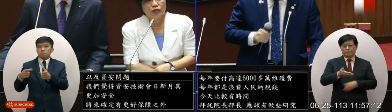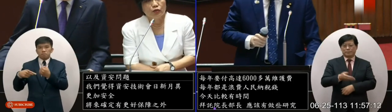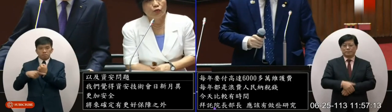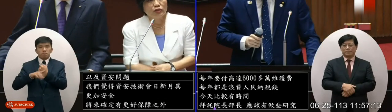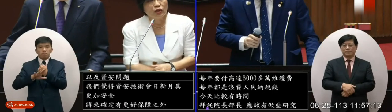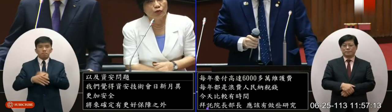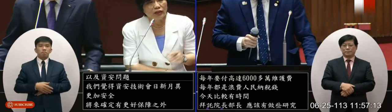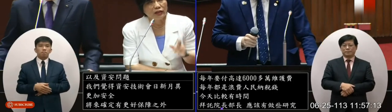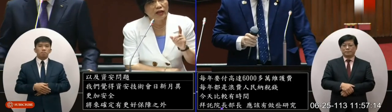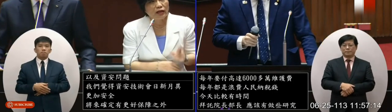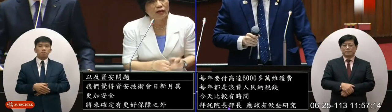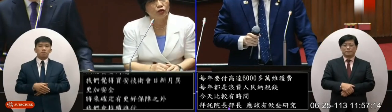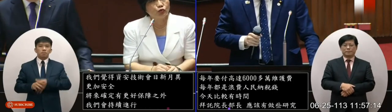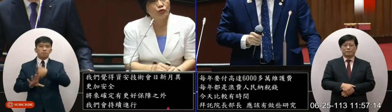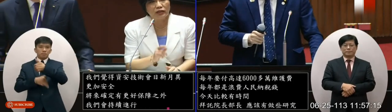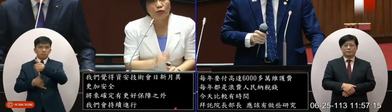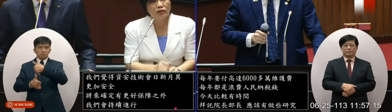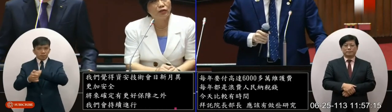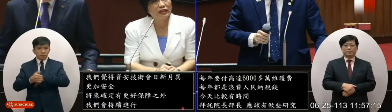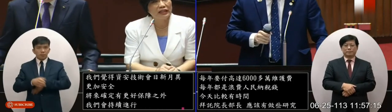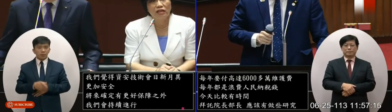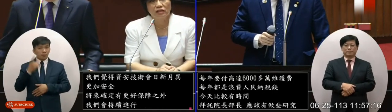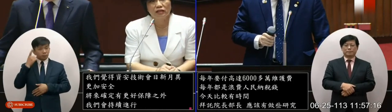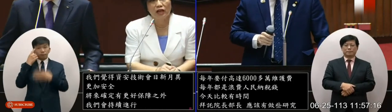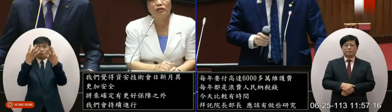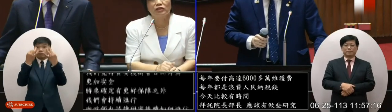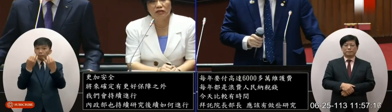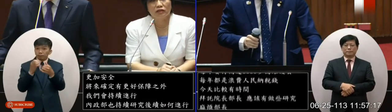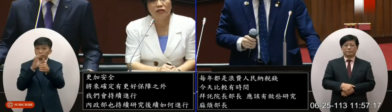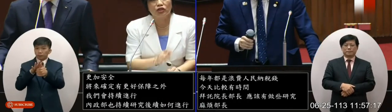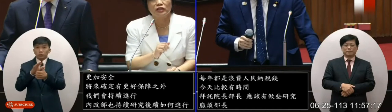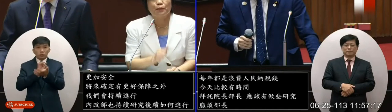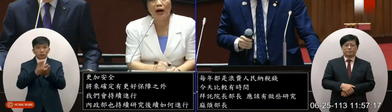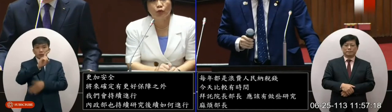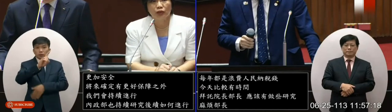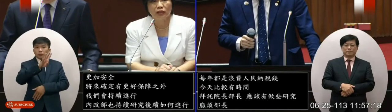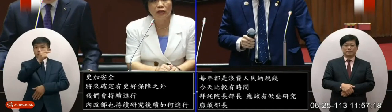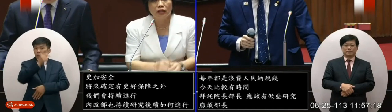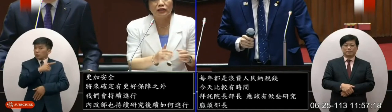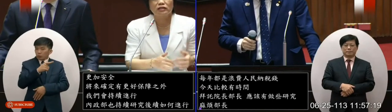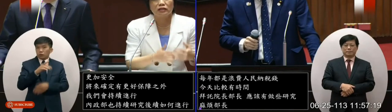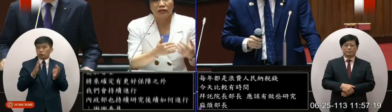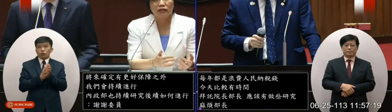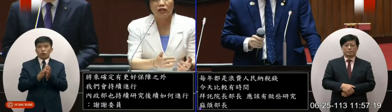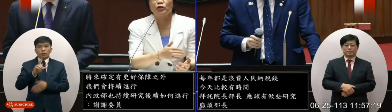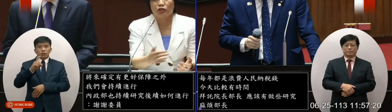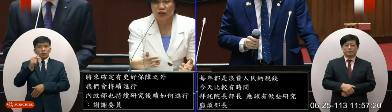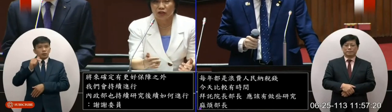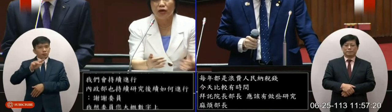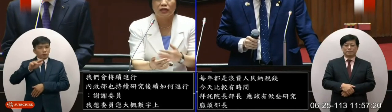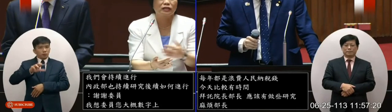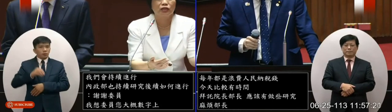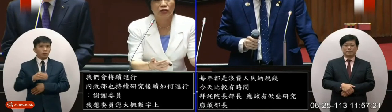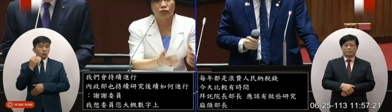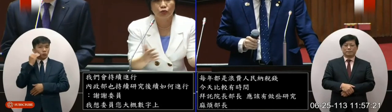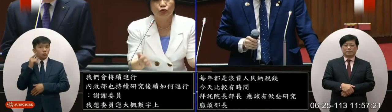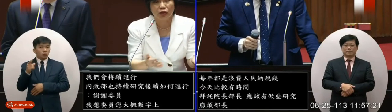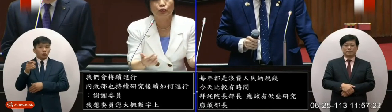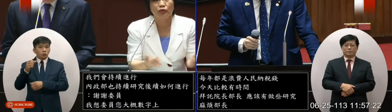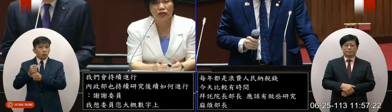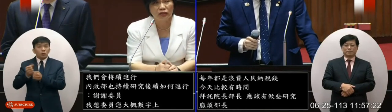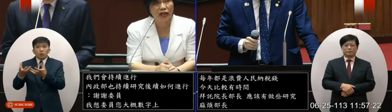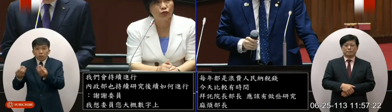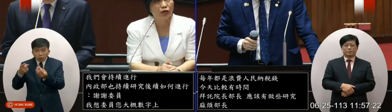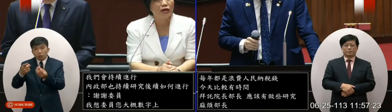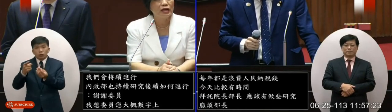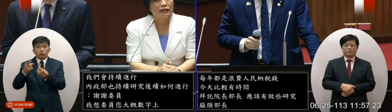好，谢谢委员。我想委员您大概数字上我稍微跟您更正一下，不是14亿，是10.85亿。因为当时也牵涉到没有执行的话，那大概就是预算